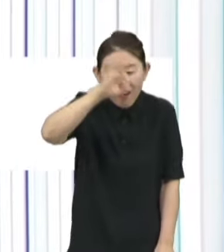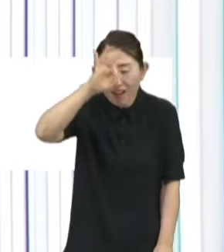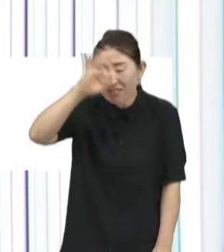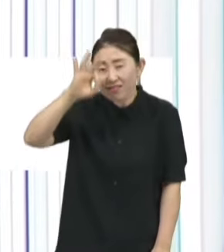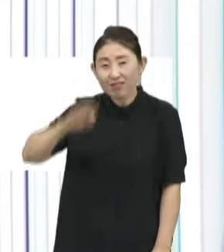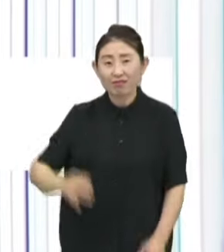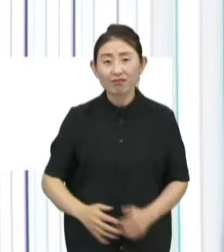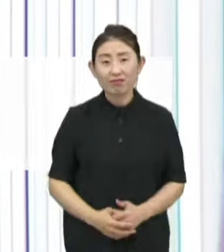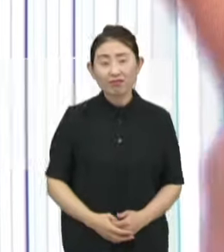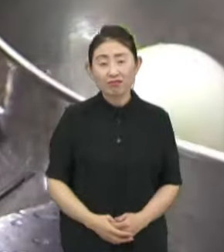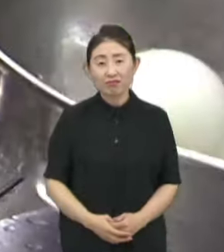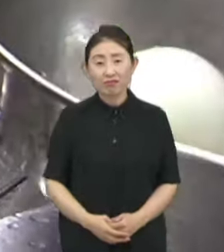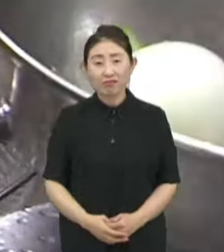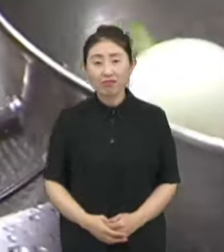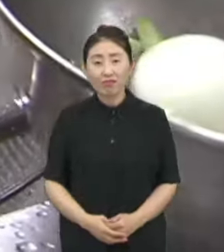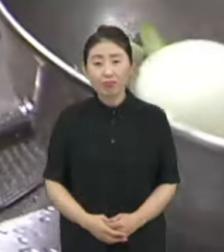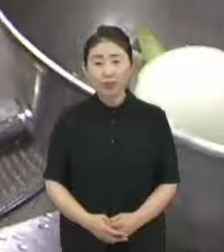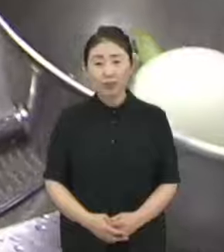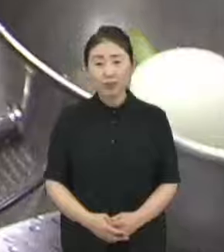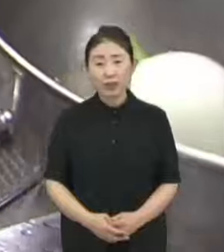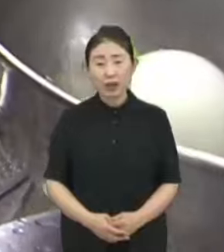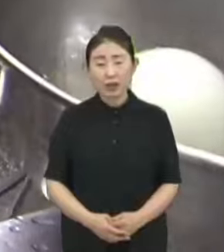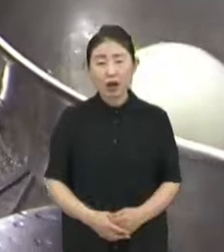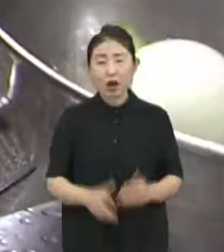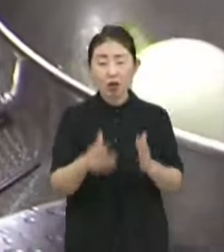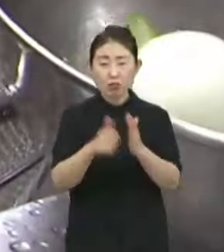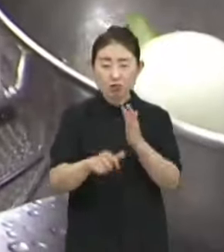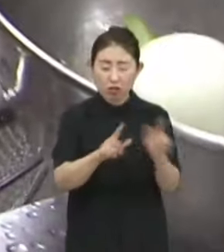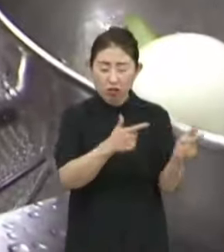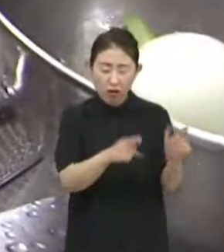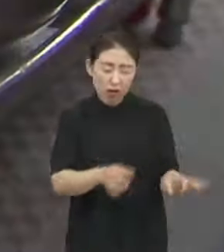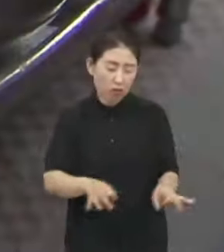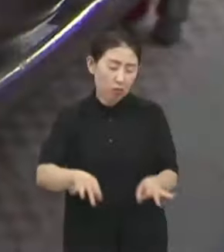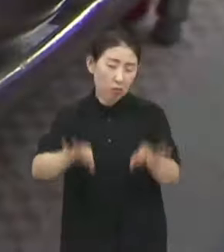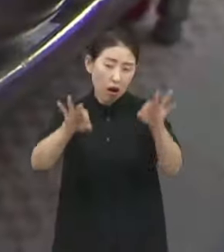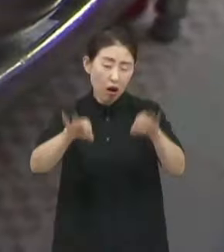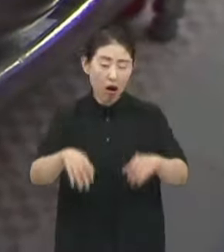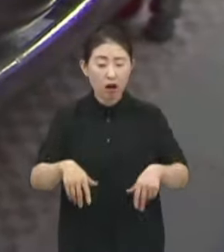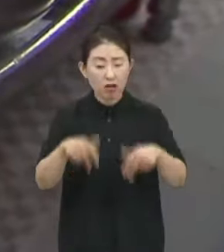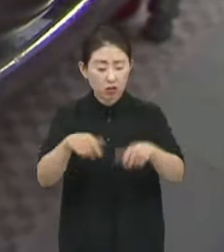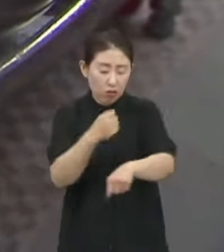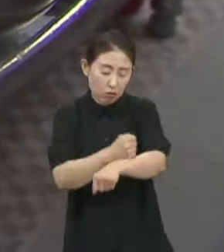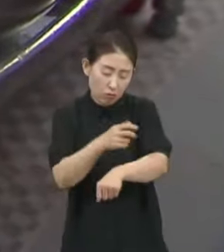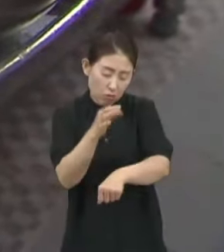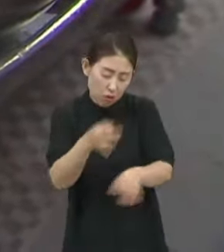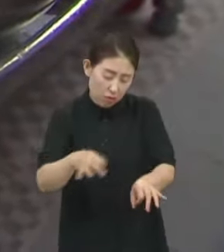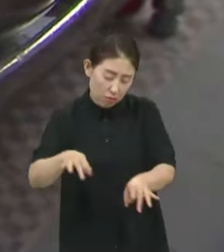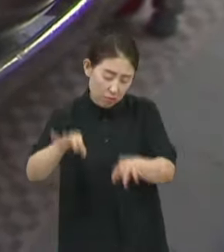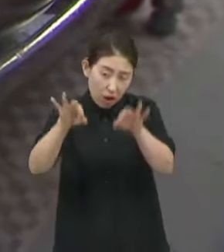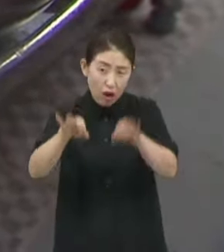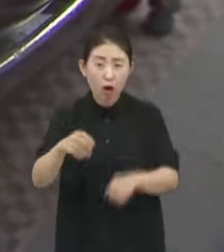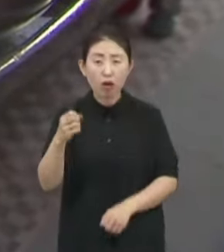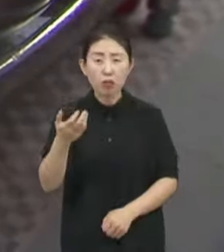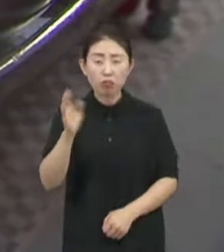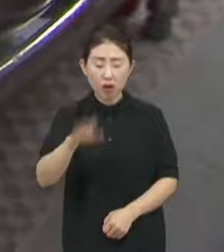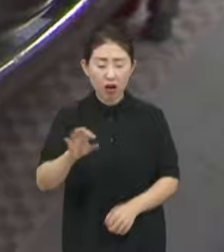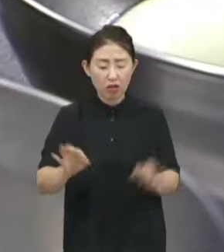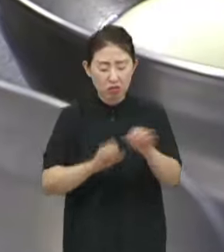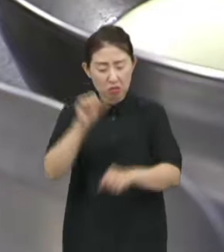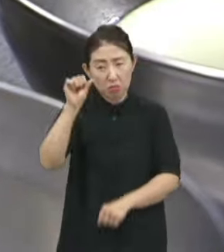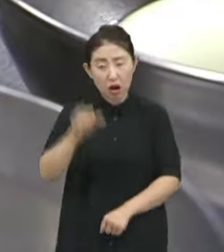찾고 있는데 올해 들어 식자재 값이 치솟고 인건비 부담도 크지만 불경기에 손님들이